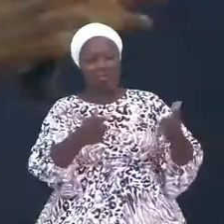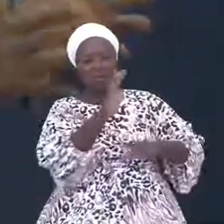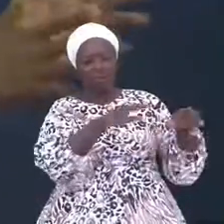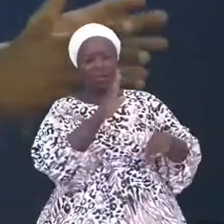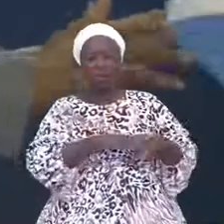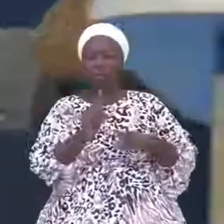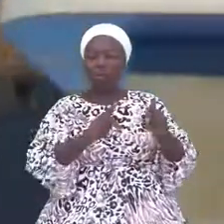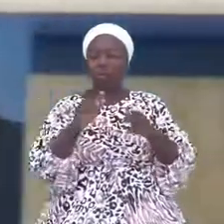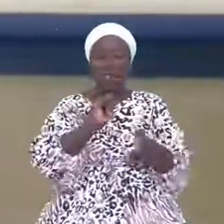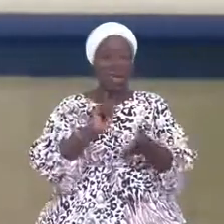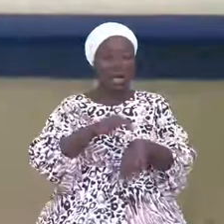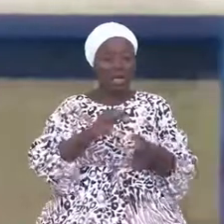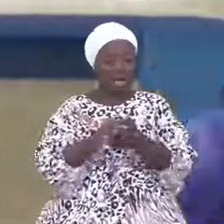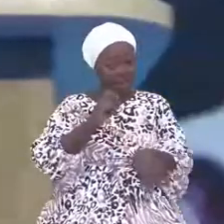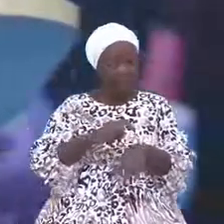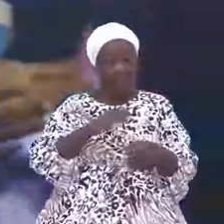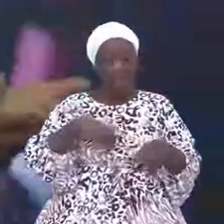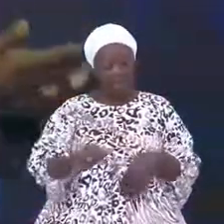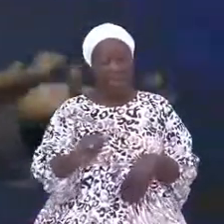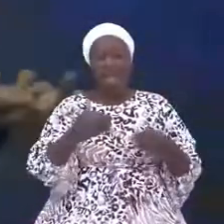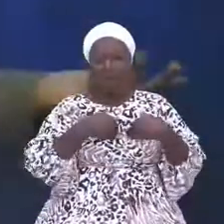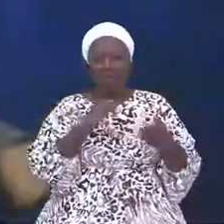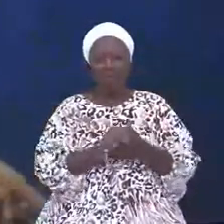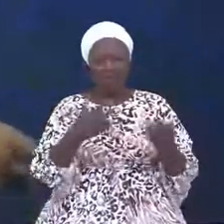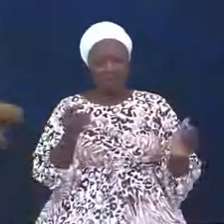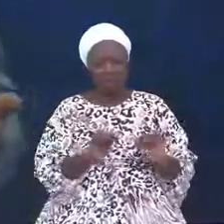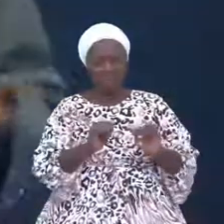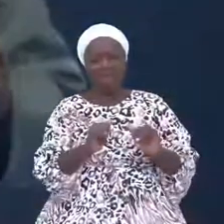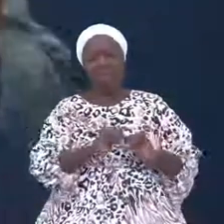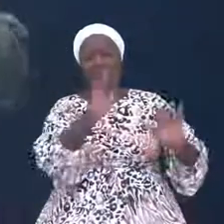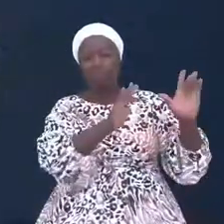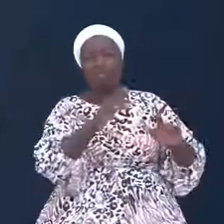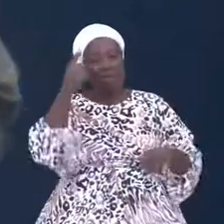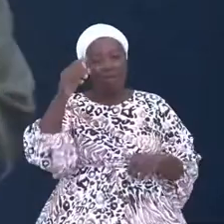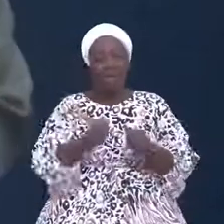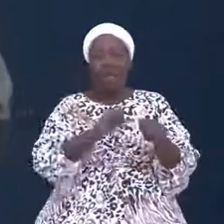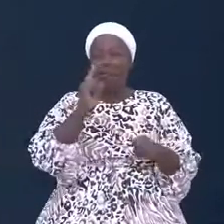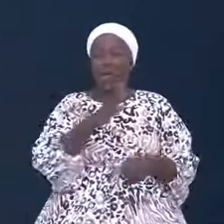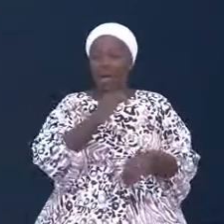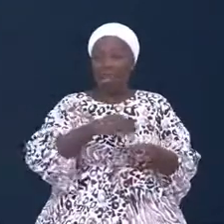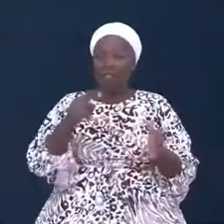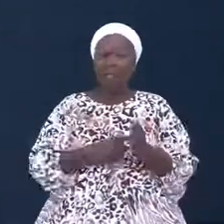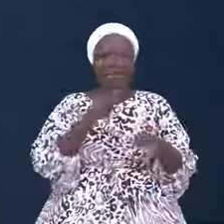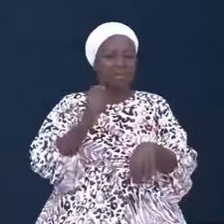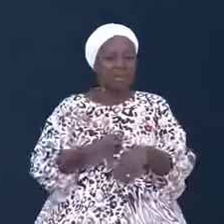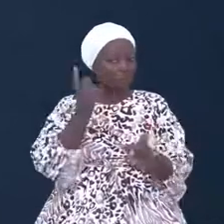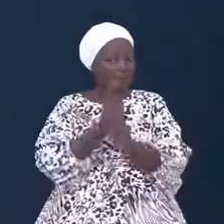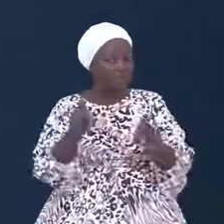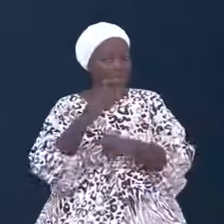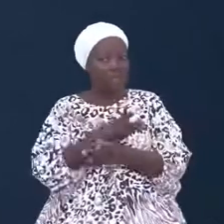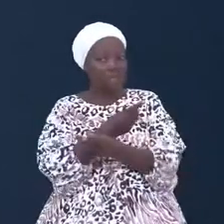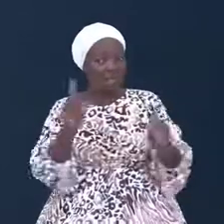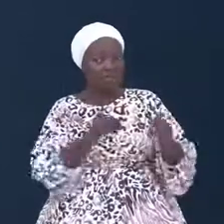ne change pas. Il avait une immense miséricorde pour les gens à l'époque. Et il a toujours une miséricorde immense